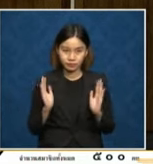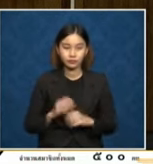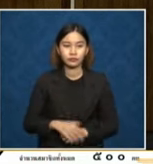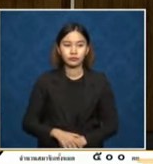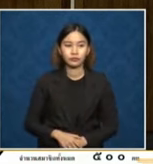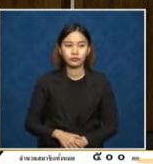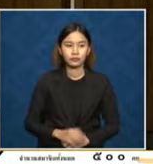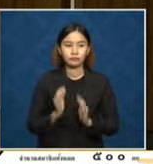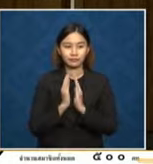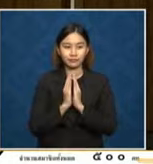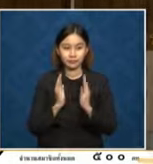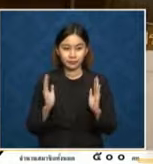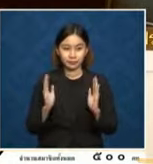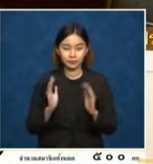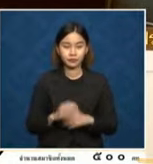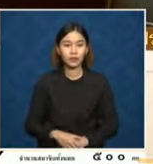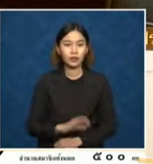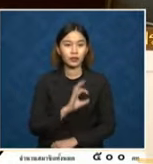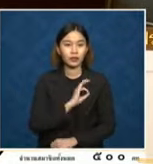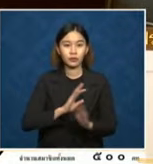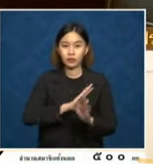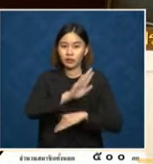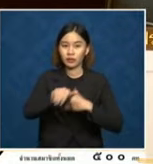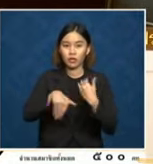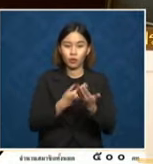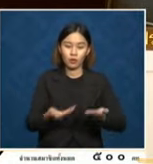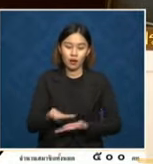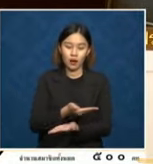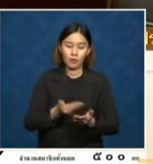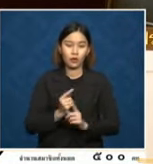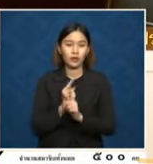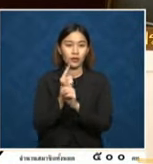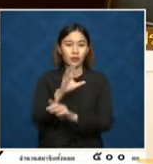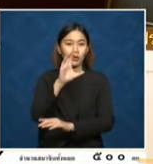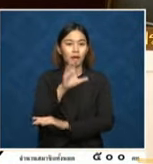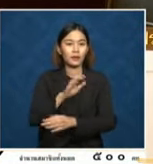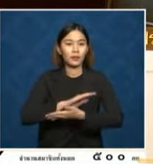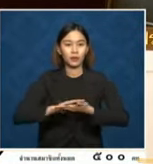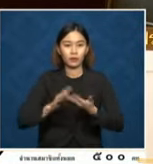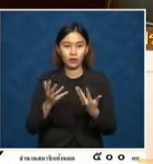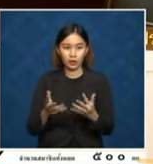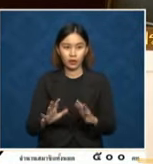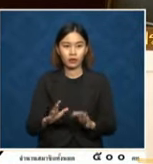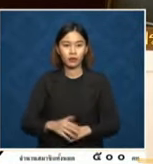ครับขอบคุณครับสมาชิกทั้งหมดก็ได้หารือตามข้อบังคับเรียบร้อยแล้วนะครับ